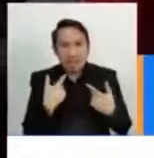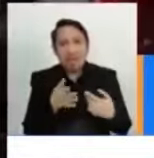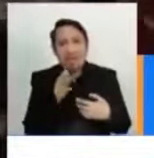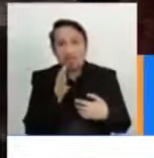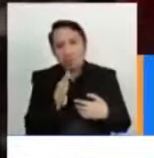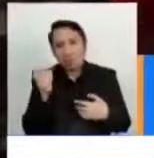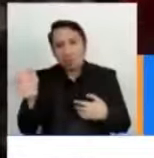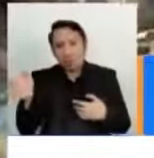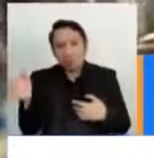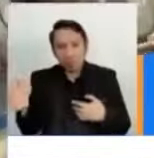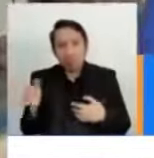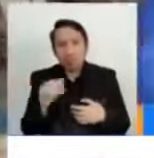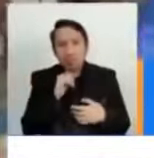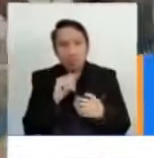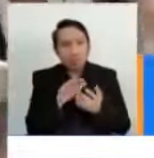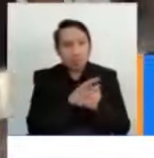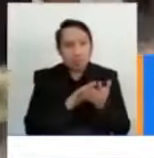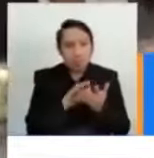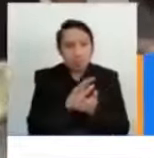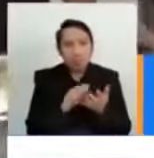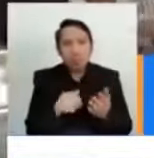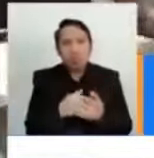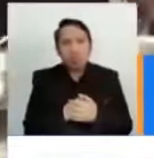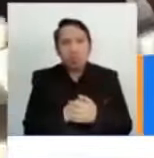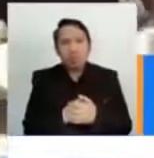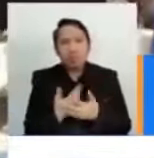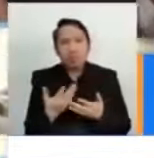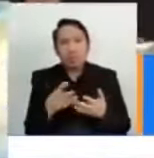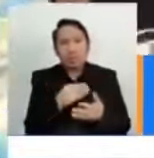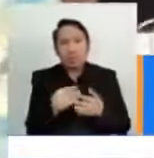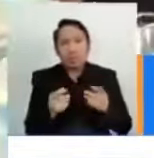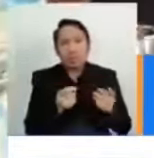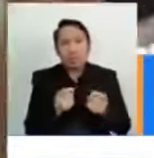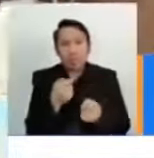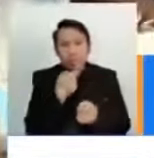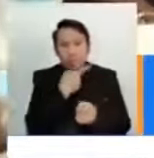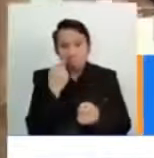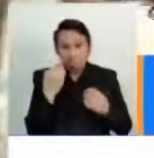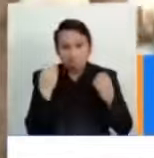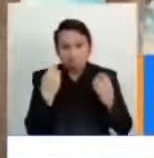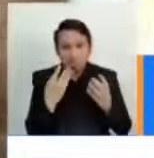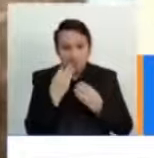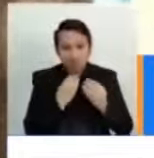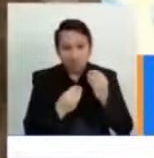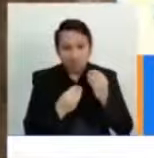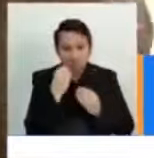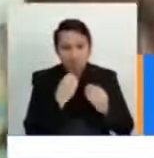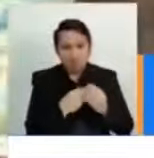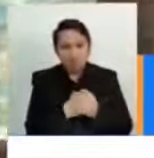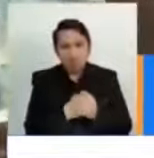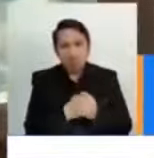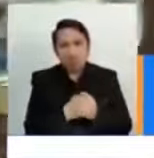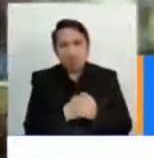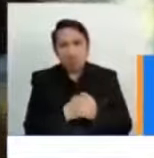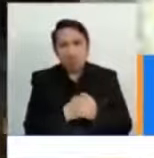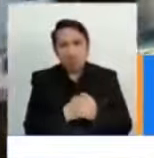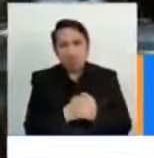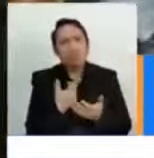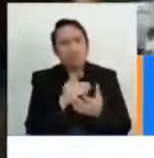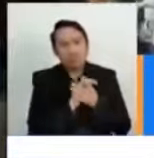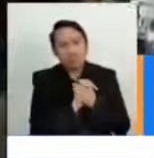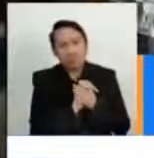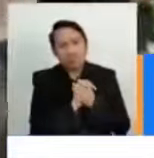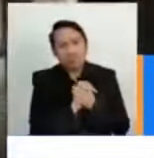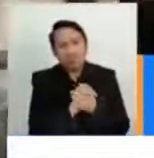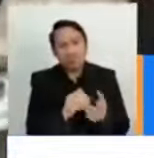hindi magulo, hindi malito, yes, ng tao, para makontrol natin kasi ang dami talagang kumakain dito. Which so, is talaga namang congratulations tungkol so, dyan.